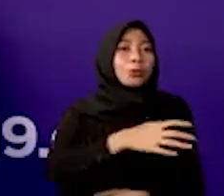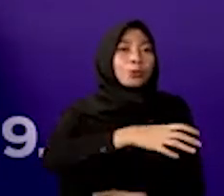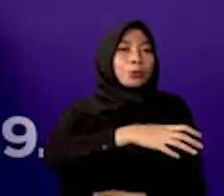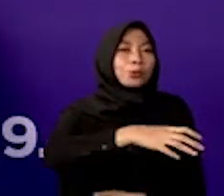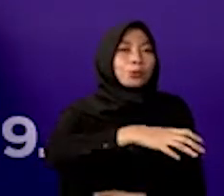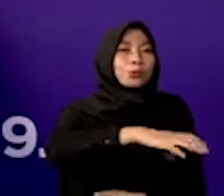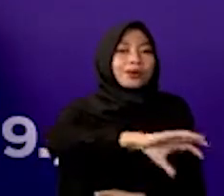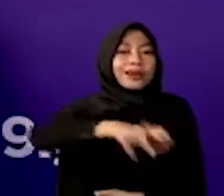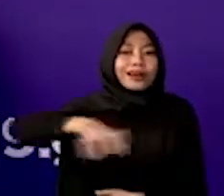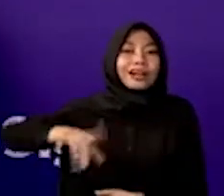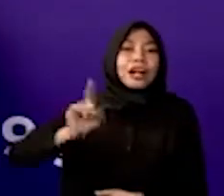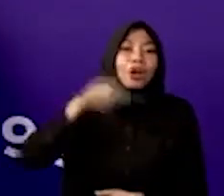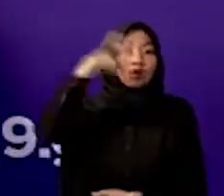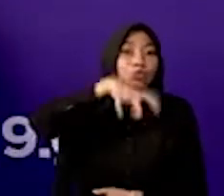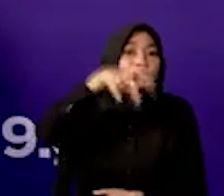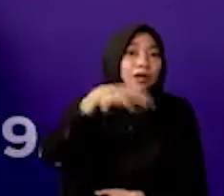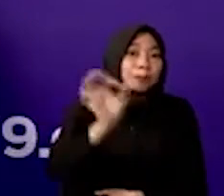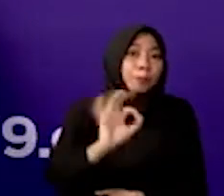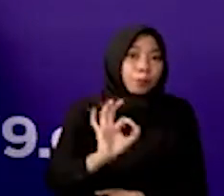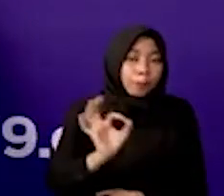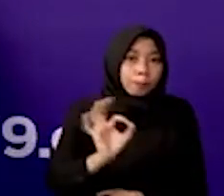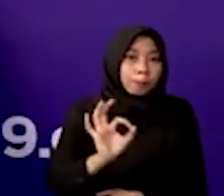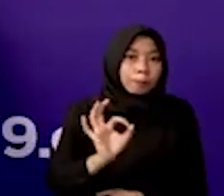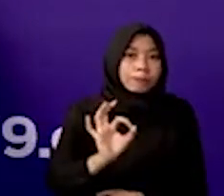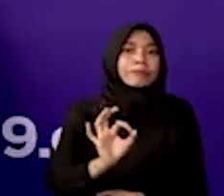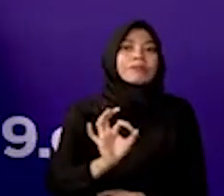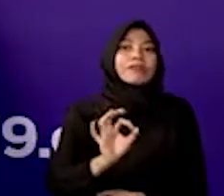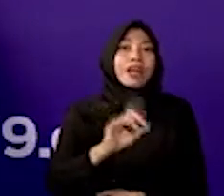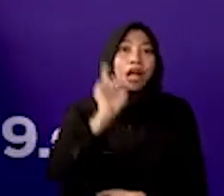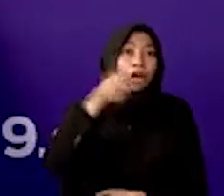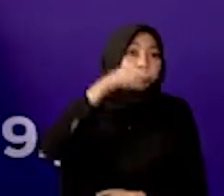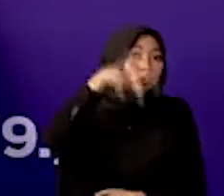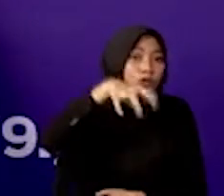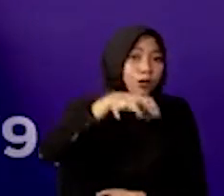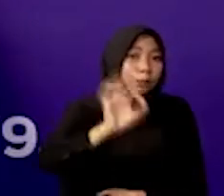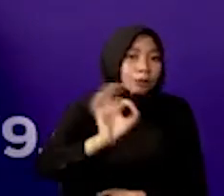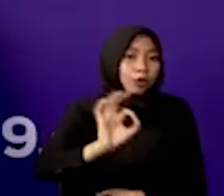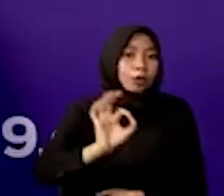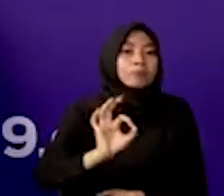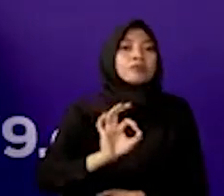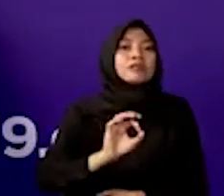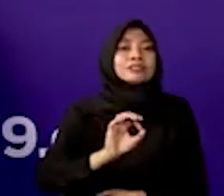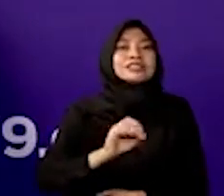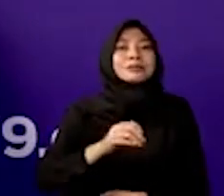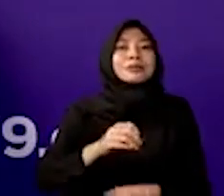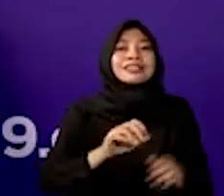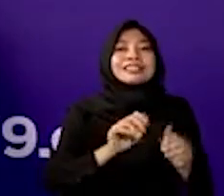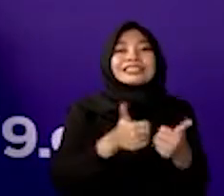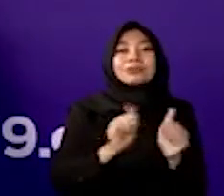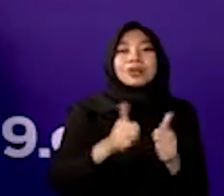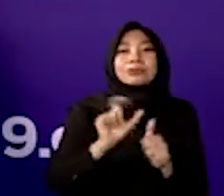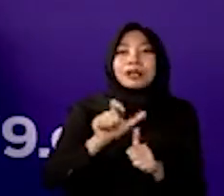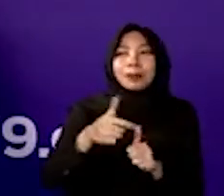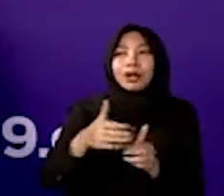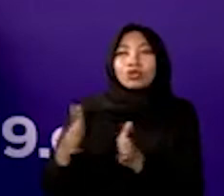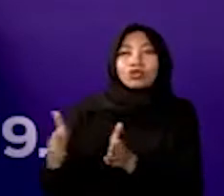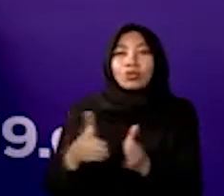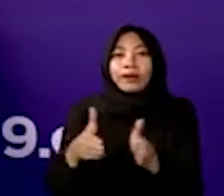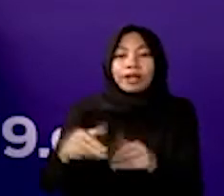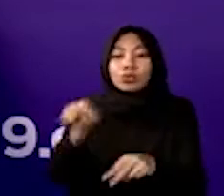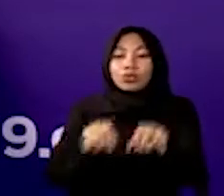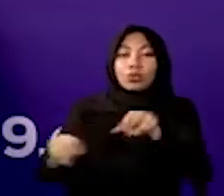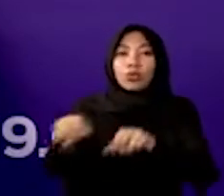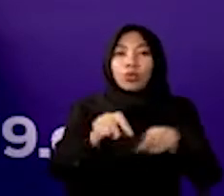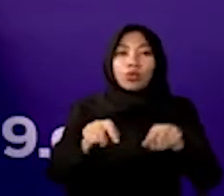e musim hujan kita sarankan untuk melakukan susur sungai dengan memilih orang-orang